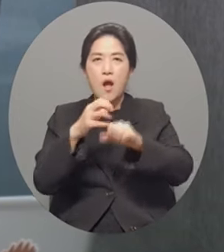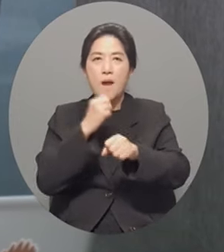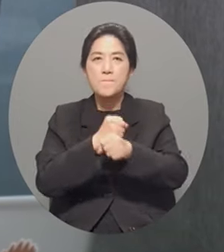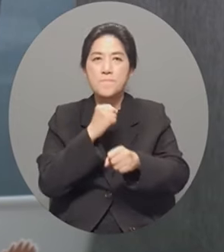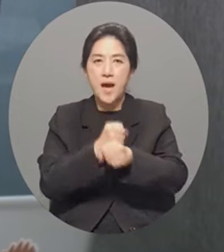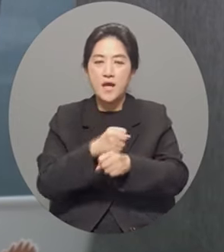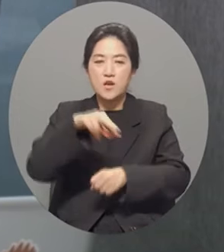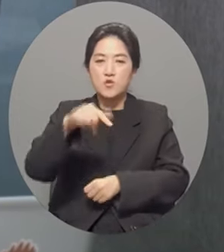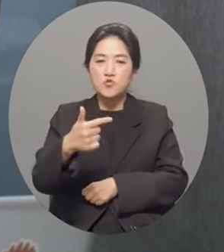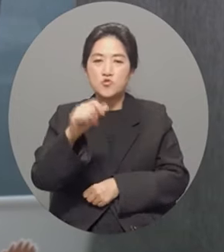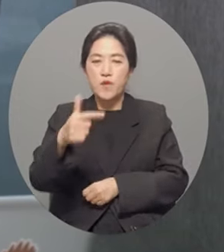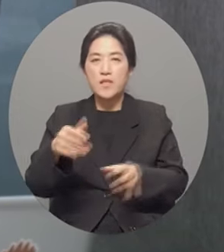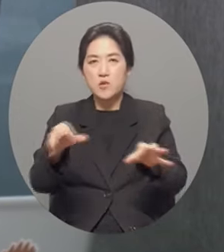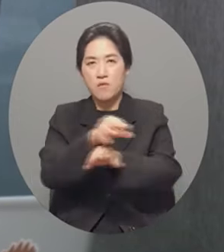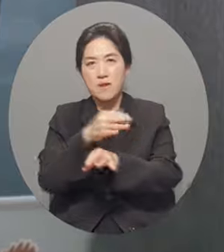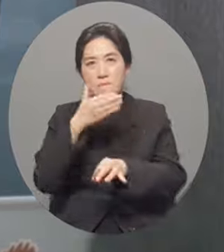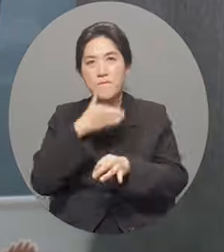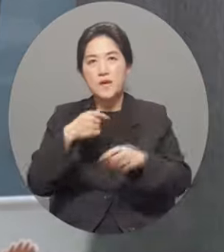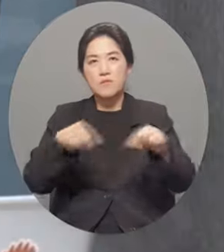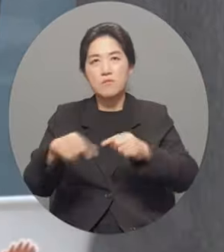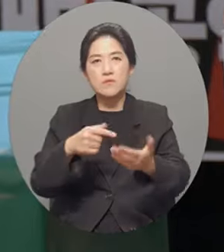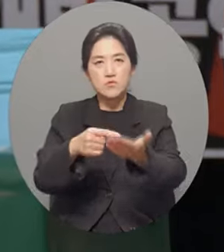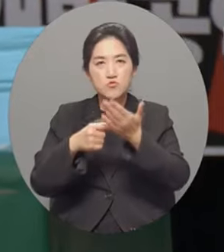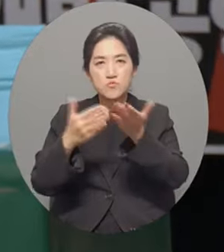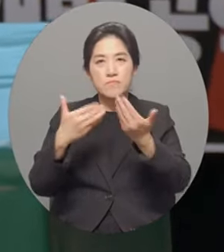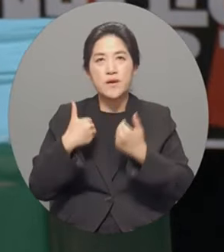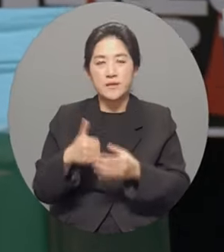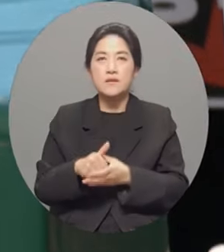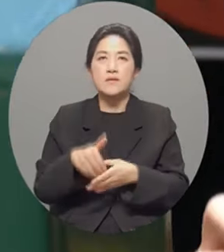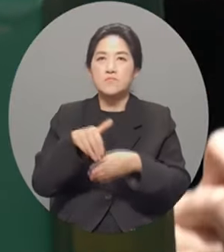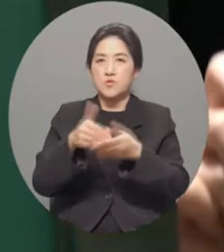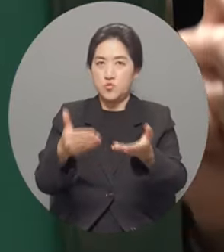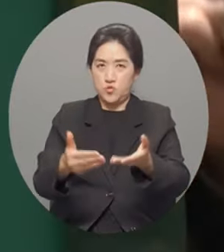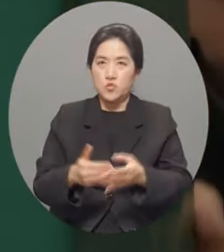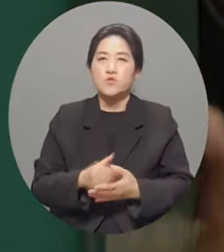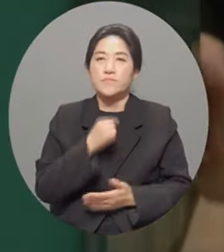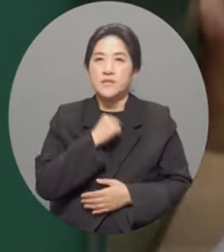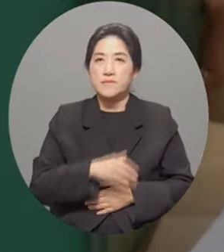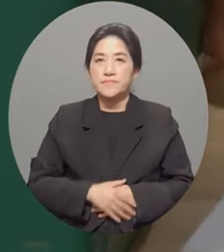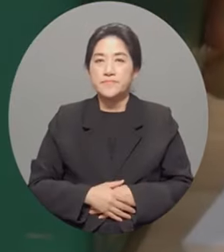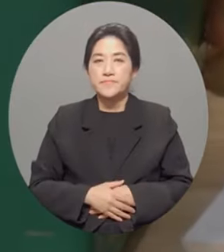그런 이제 정책을 펼칠 수 있는. MBC 뉴스 김민욱입니다.